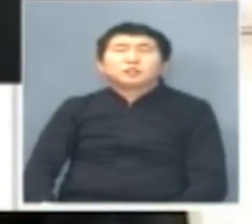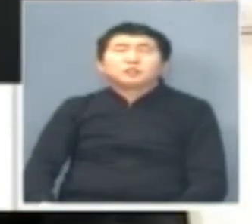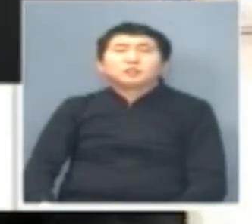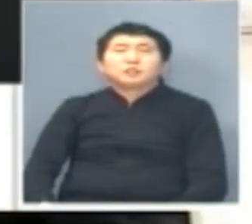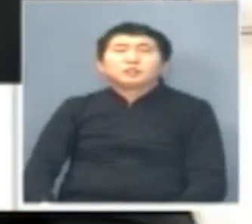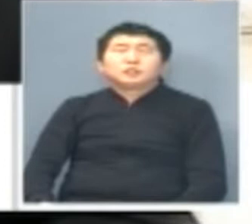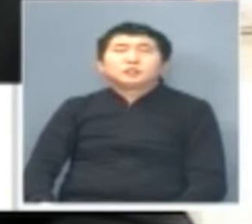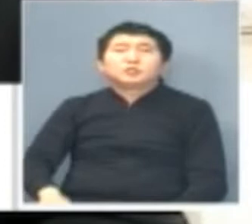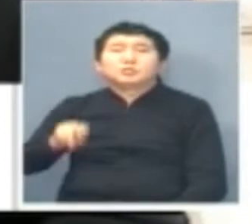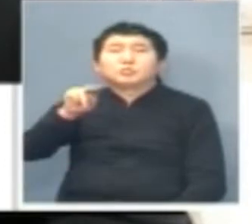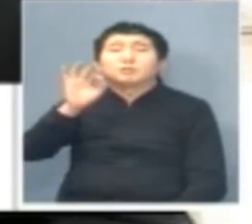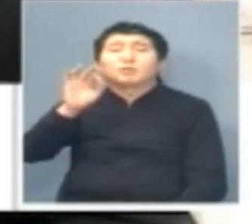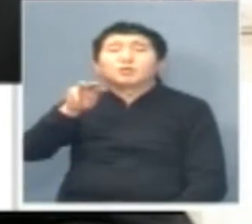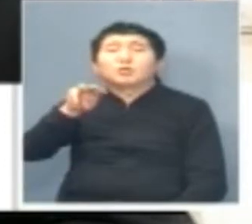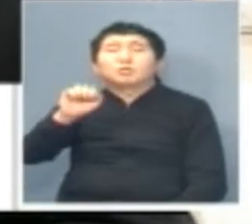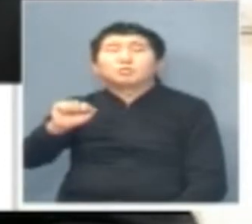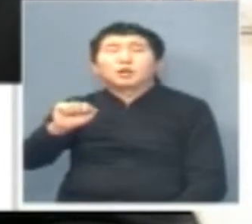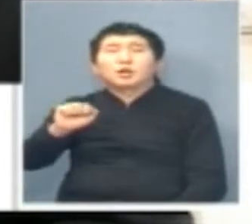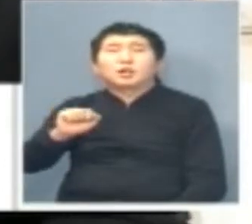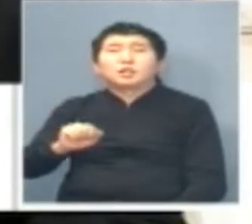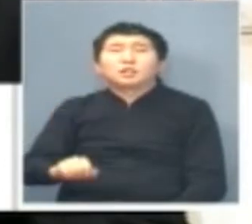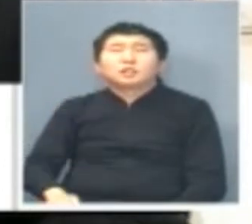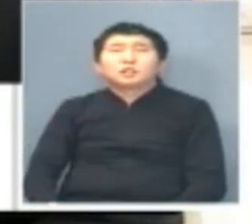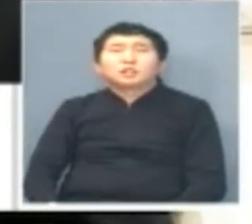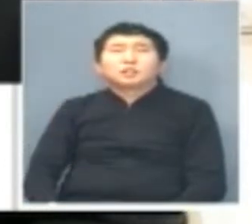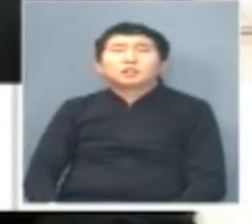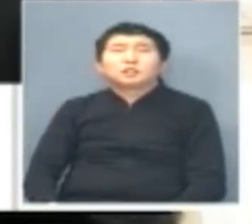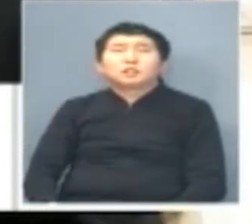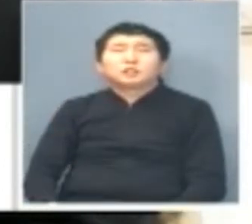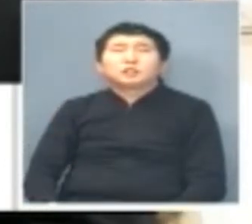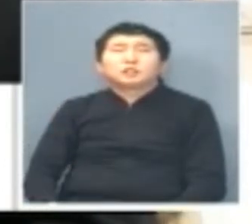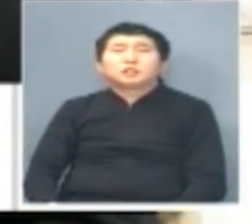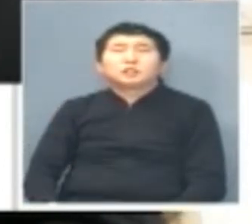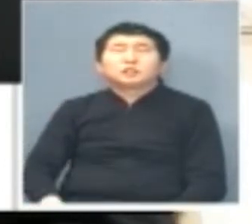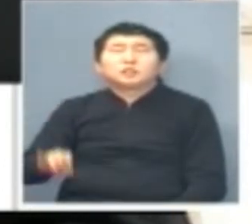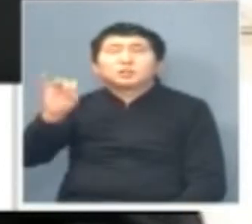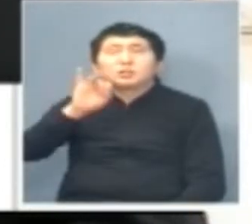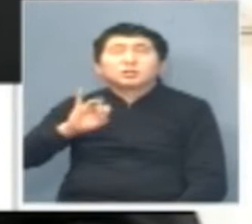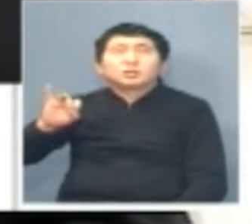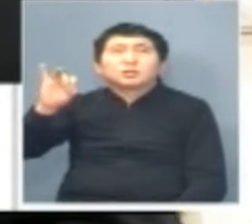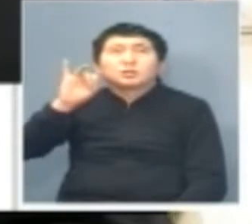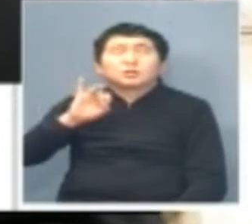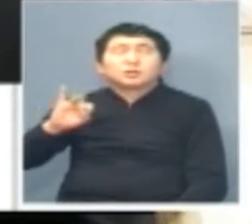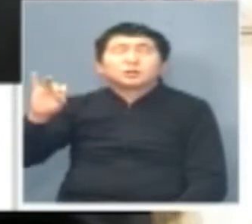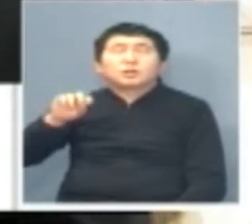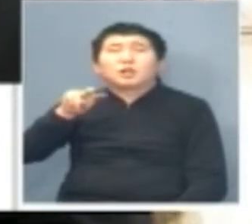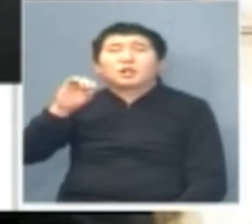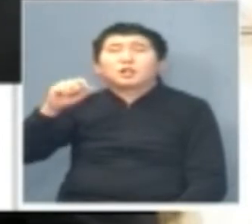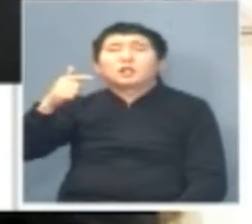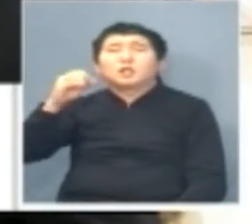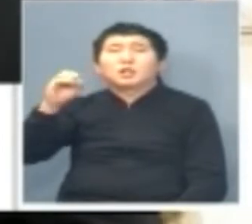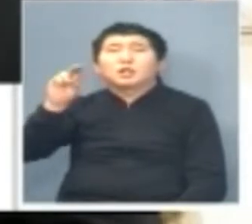поймал ты купишь баян сулу трогательная трагическая и захватывающая дух история ставшая великое легенды повествуют о